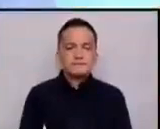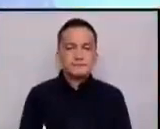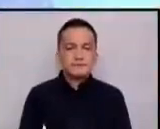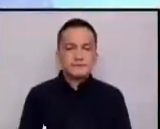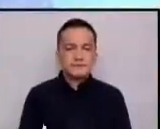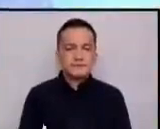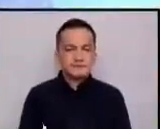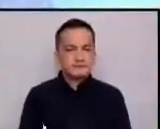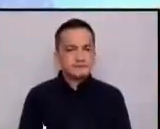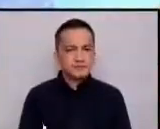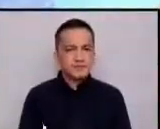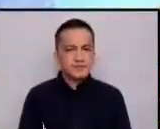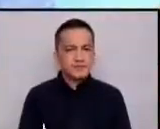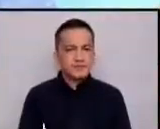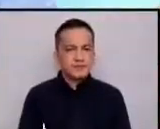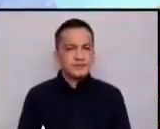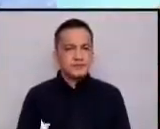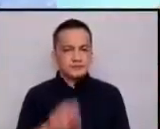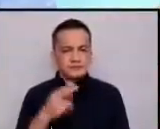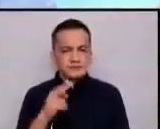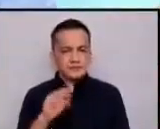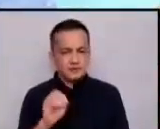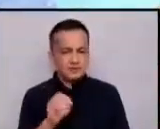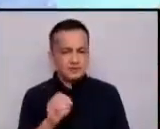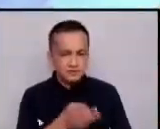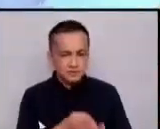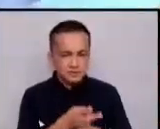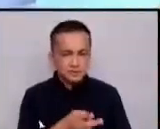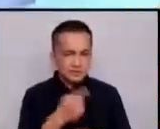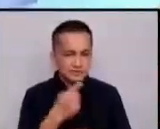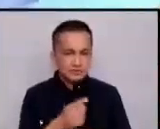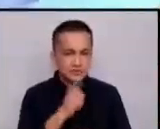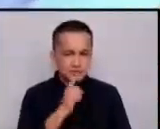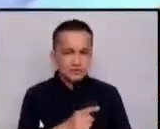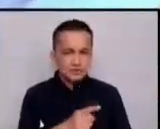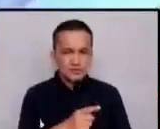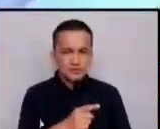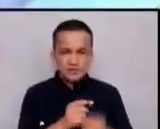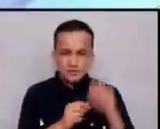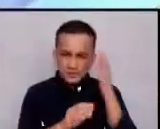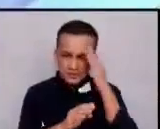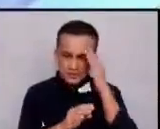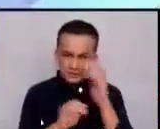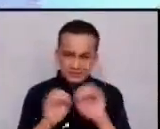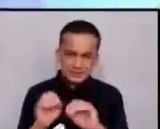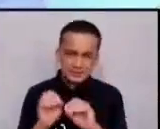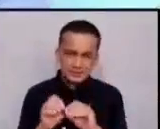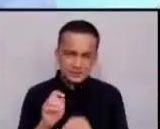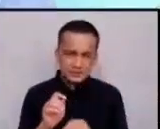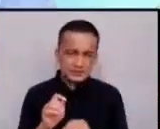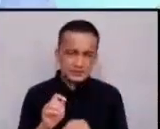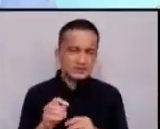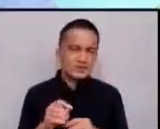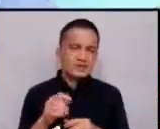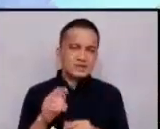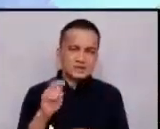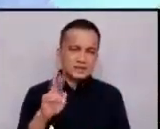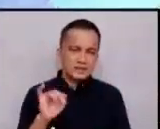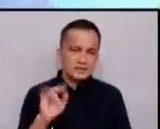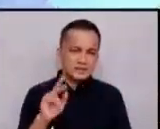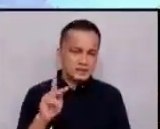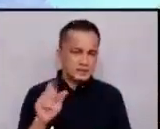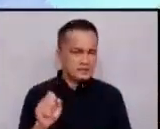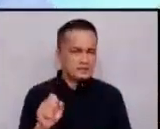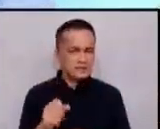kay Chico, talagang siguradong, alam mo yun, dahil naturuan talaga ng mga tips eh. Pero punta tayo sa pagkain niya,